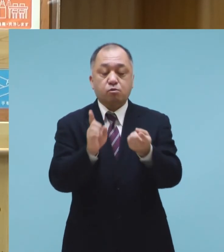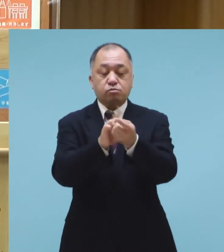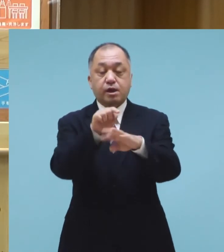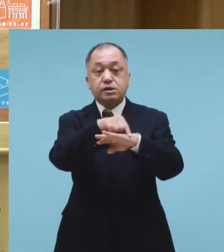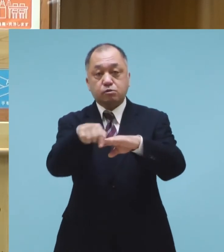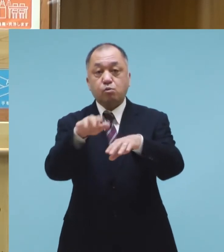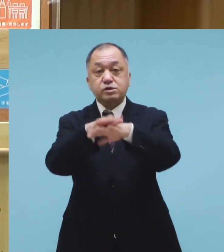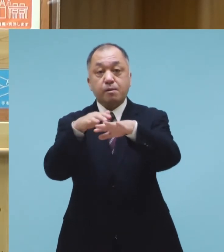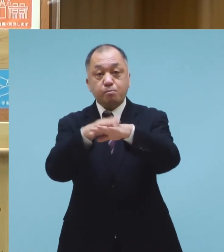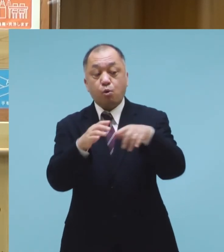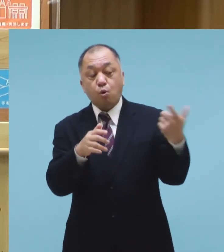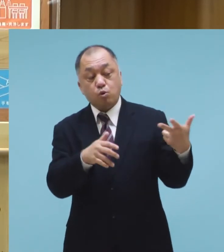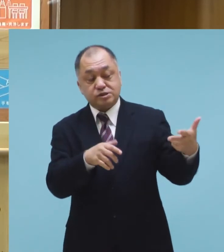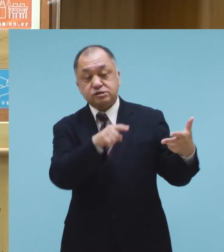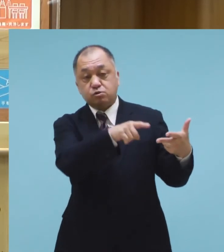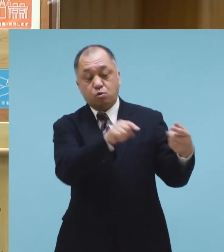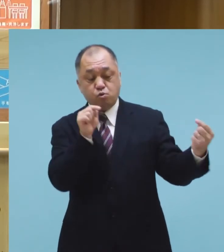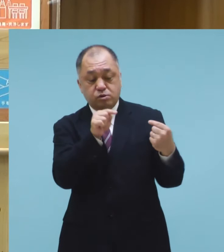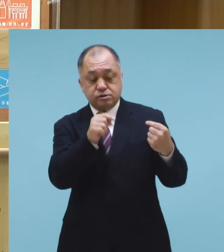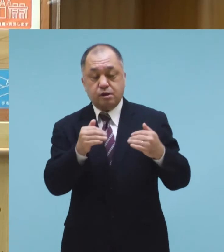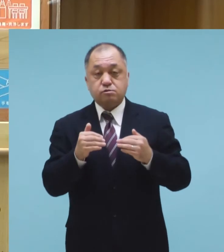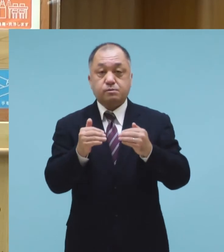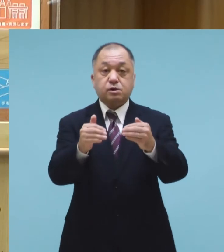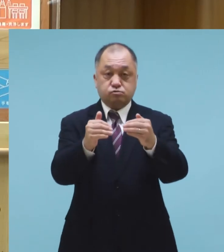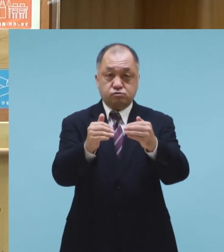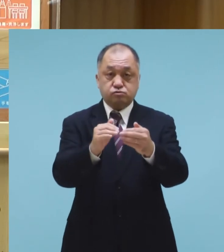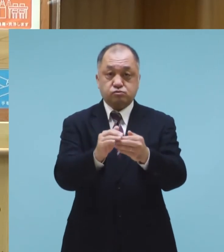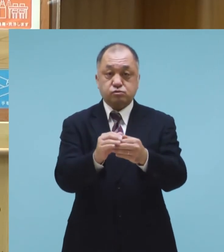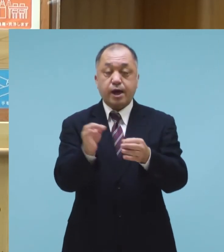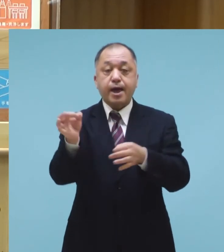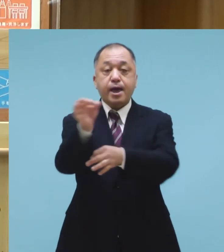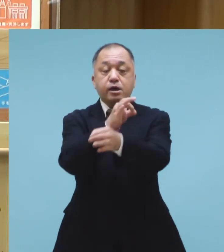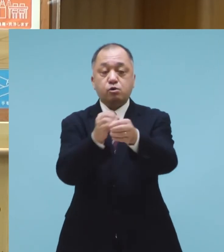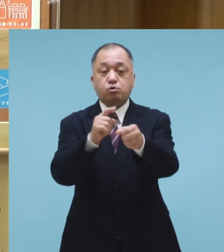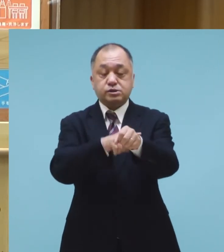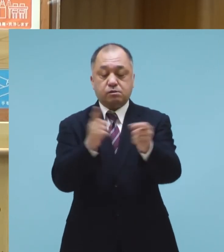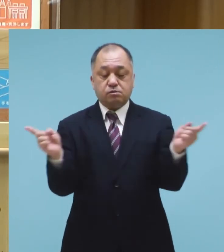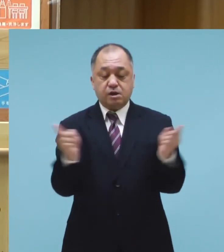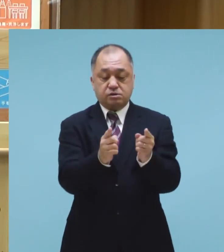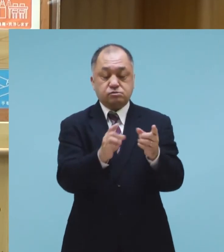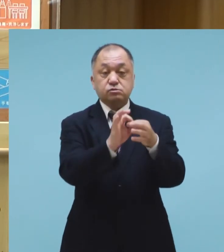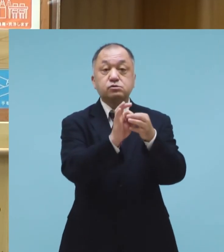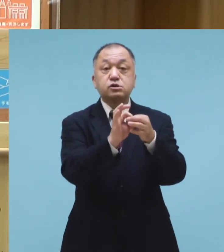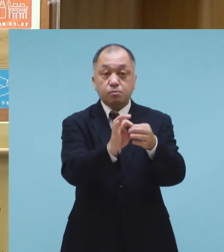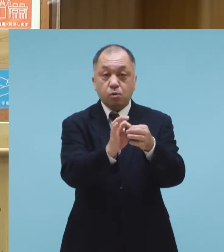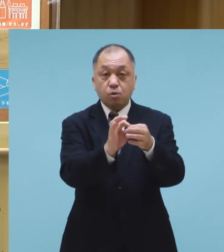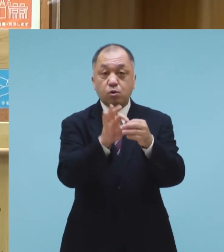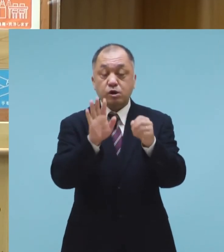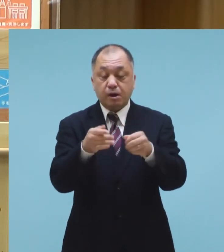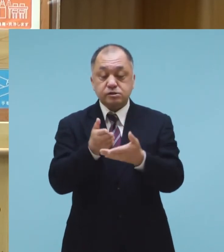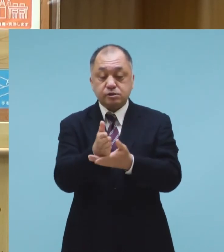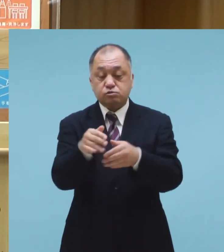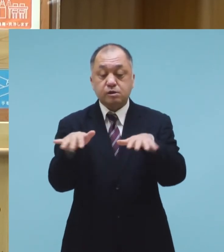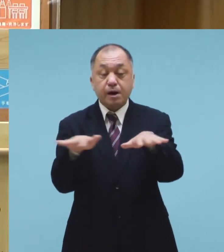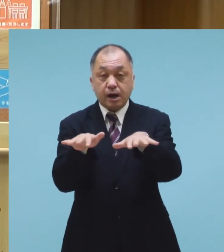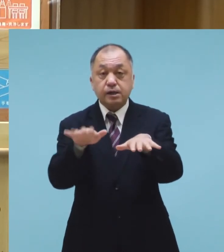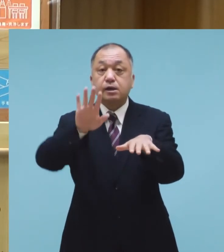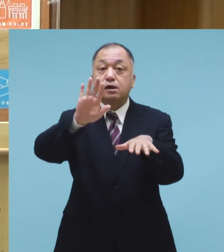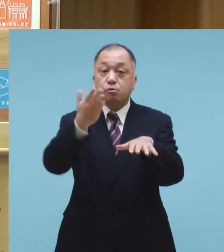幌と協議した上で行ってます。で営業時間の短縮要請などについては今まだ始まったばかりではあり